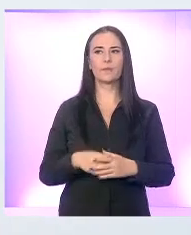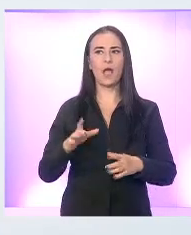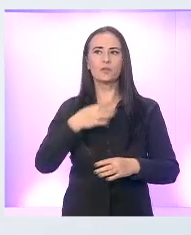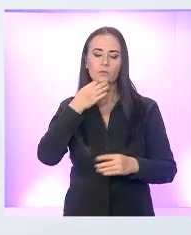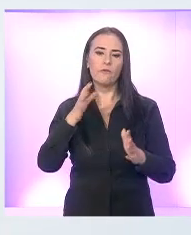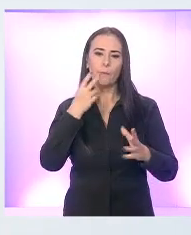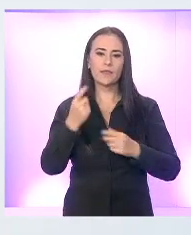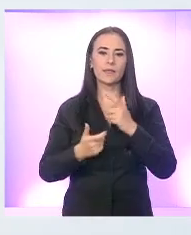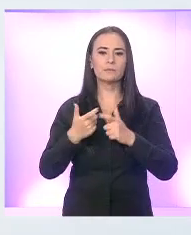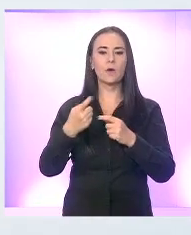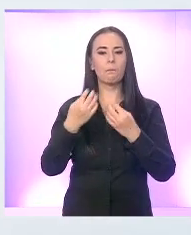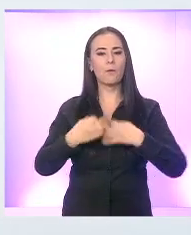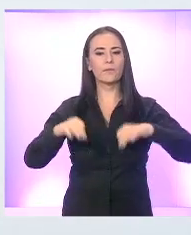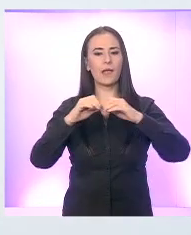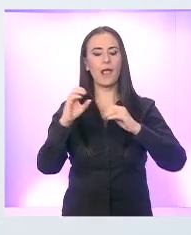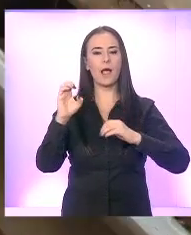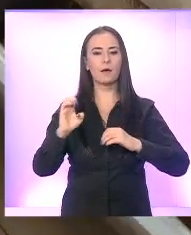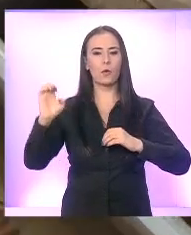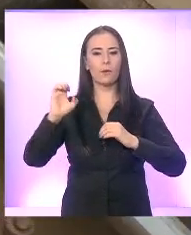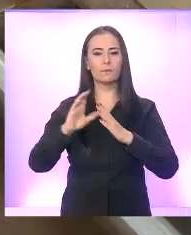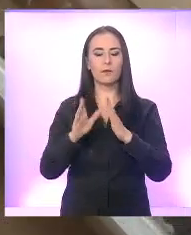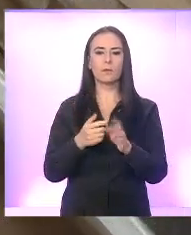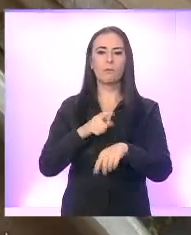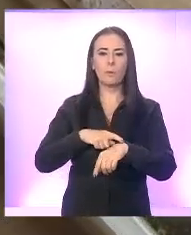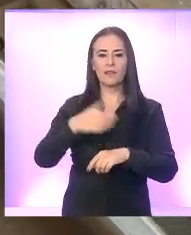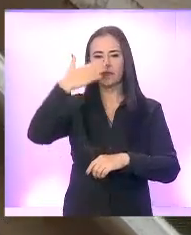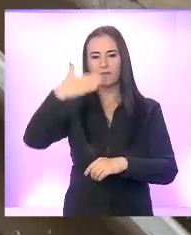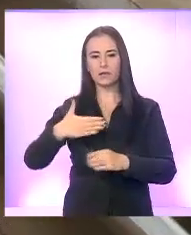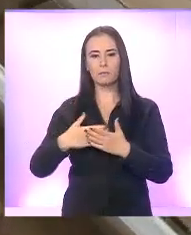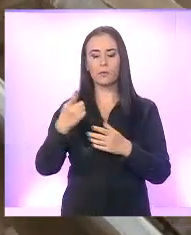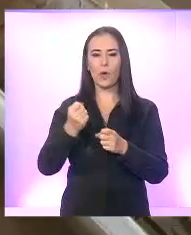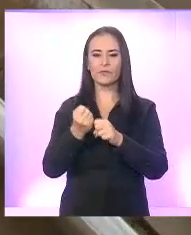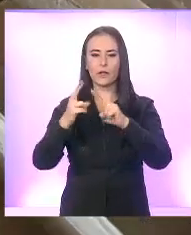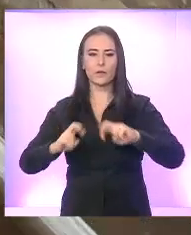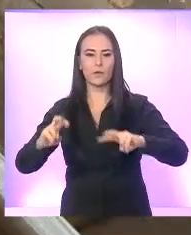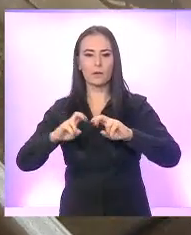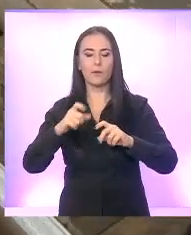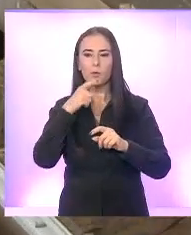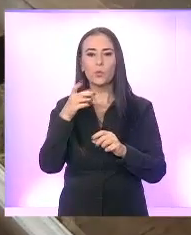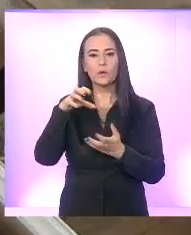ne apropiem de media europeană, există și investiții în momentul de față prin Autoritatea pentru Reformă